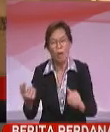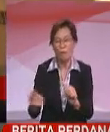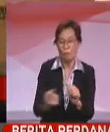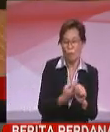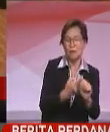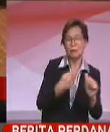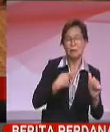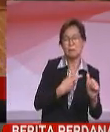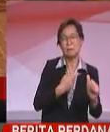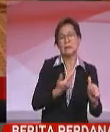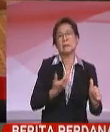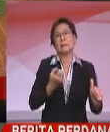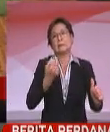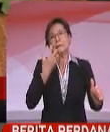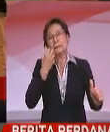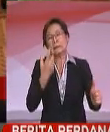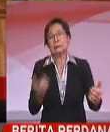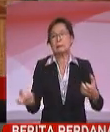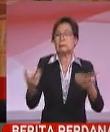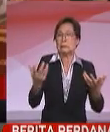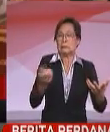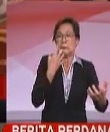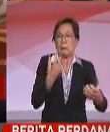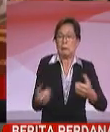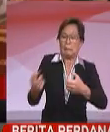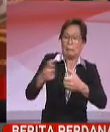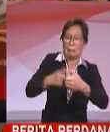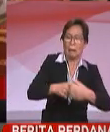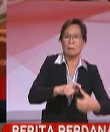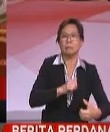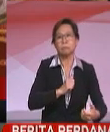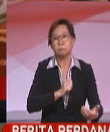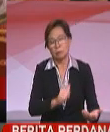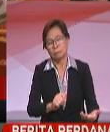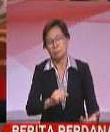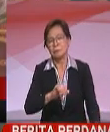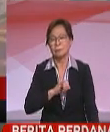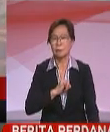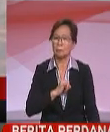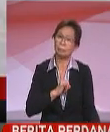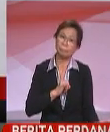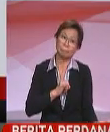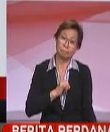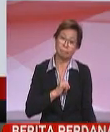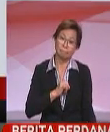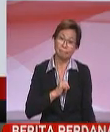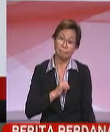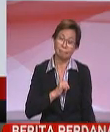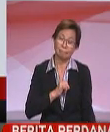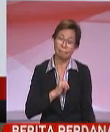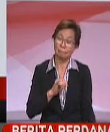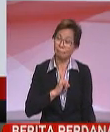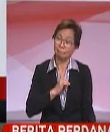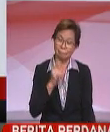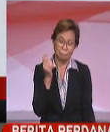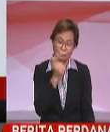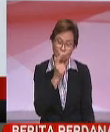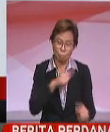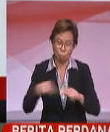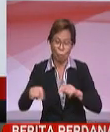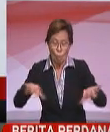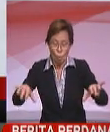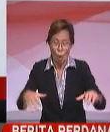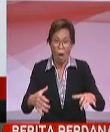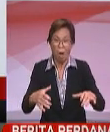menginsafi bila isu terkait dengan agama, maka saya tidaklah hendak bertindak secara peribadi